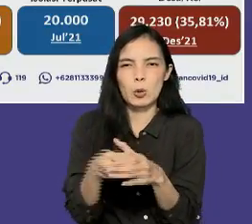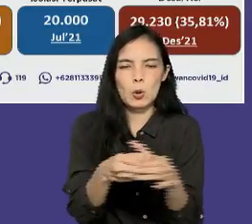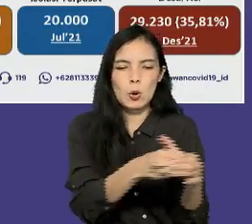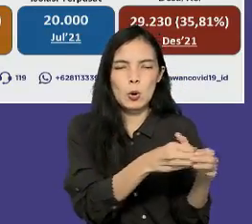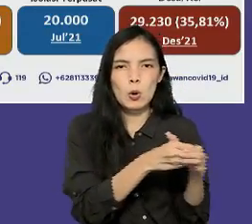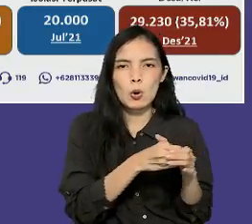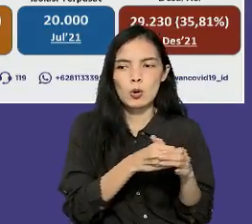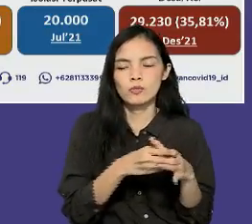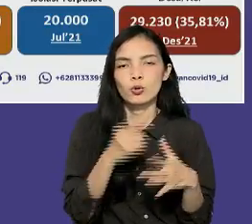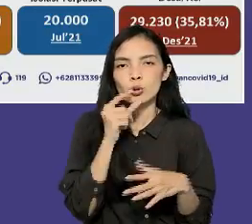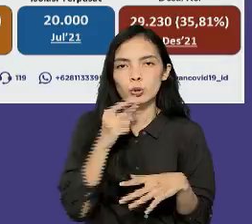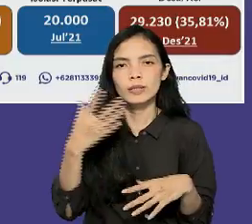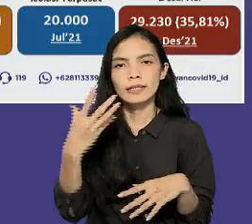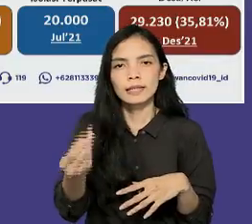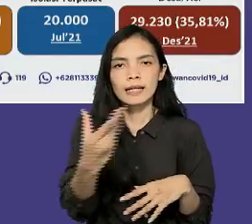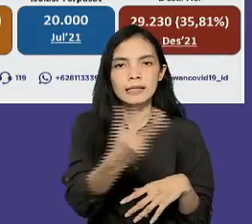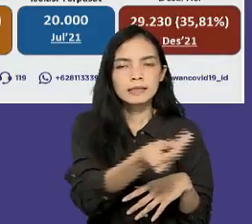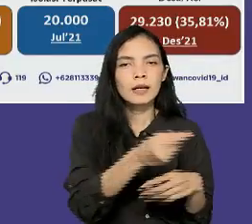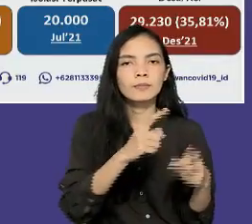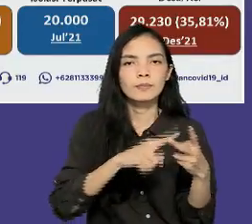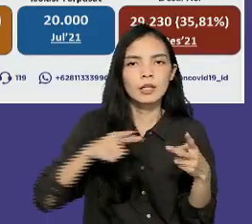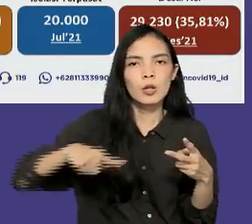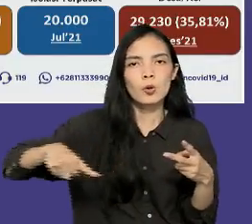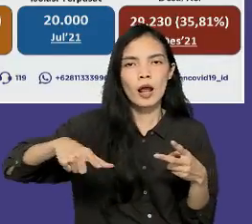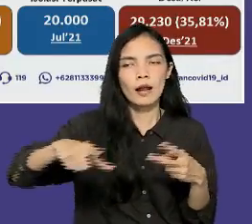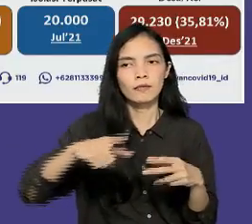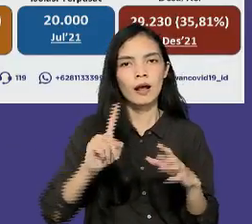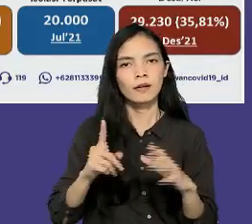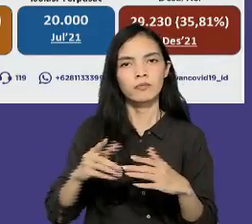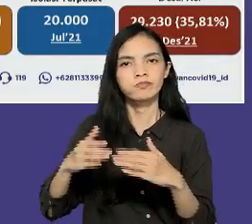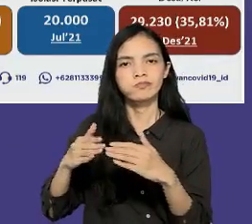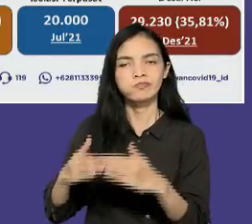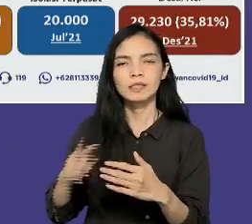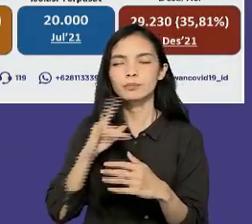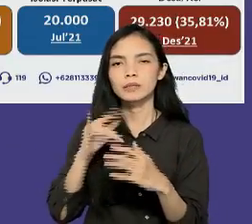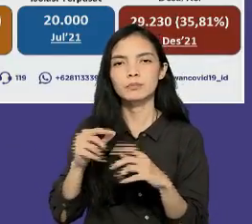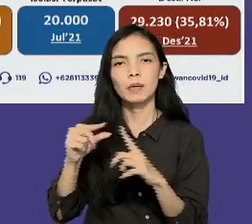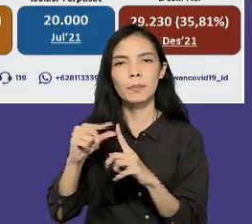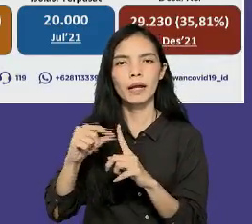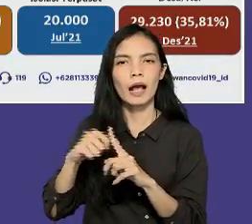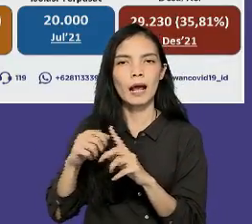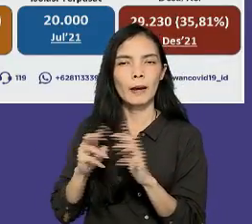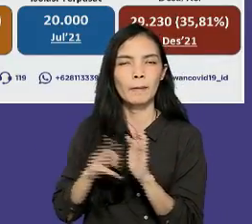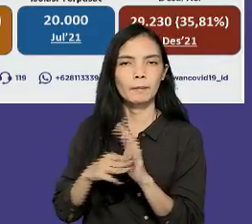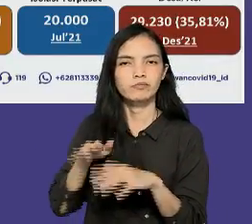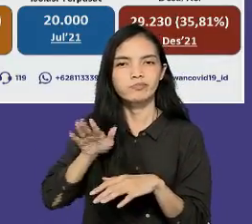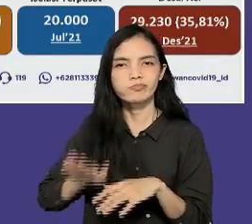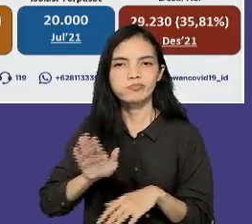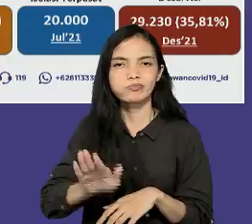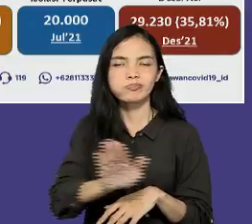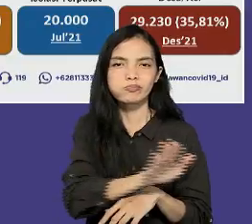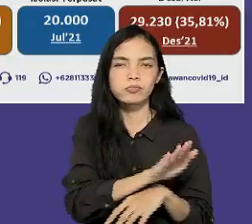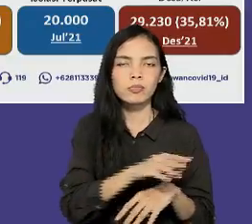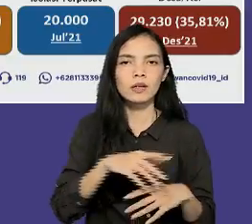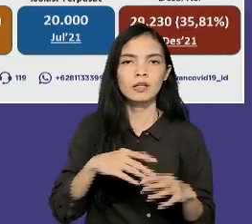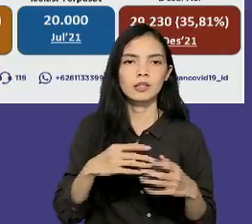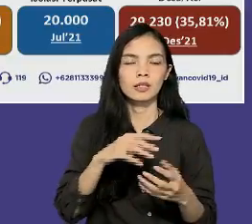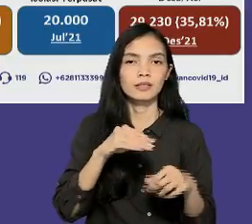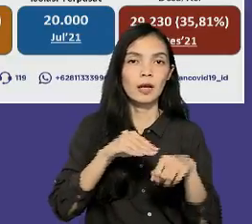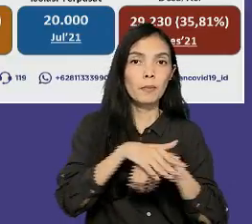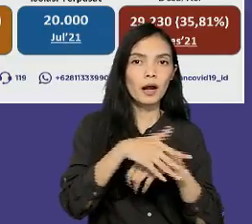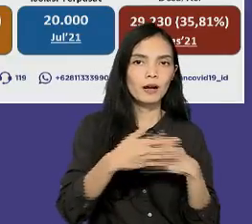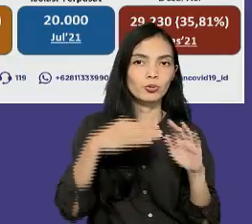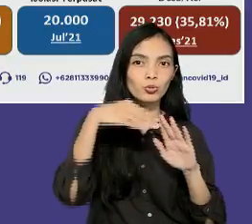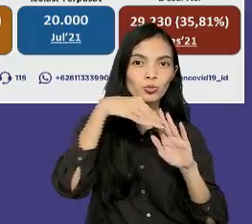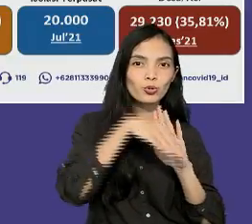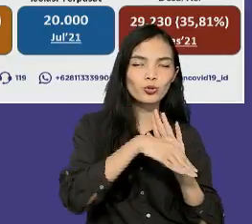tiap desa atau kelurahan. Kebijakan-kebijakan ini berperan dalam menurunnya kasus hingga sebesar